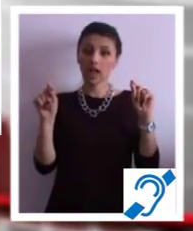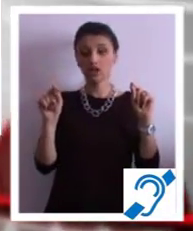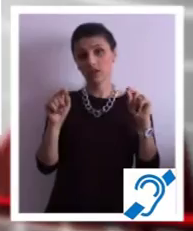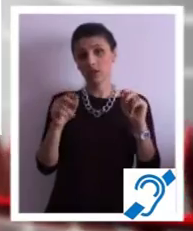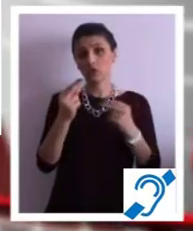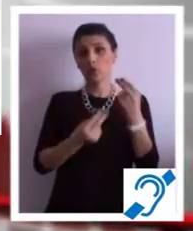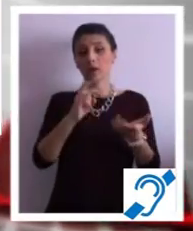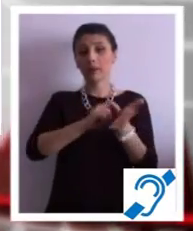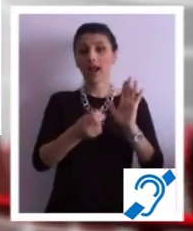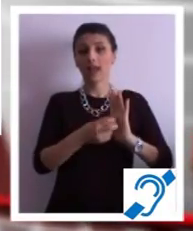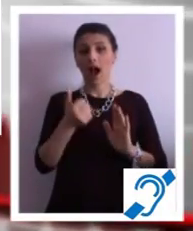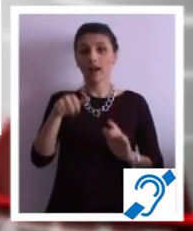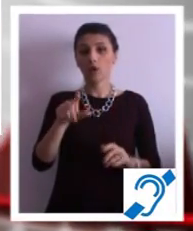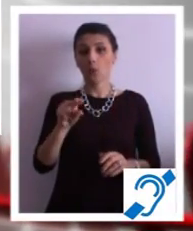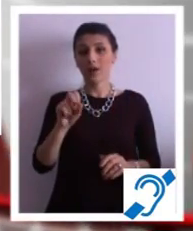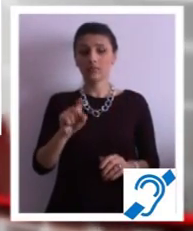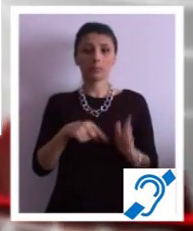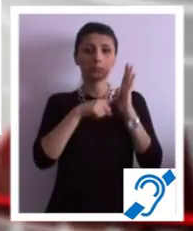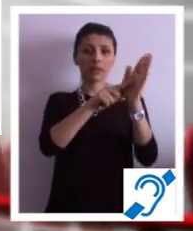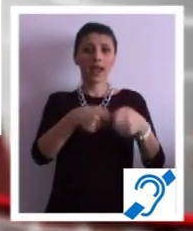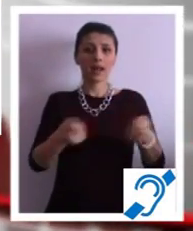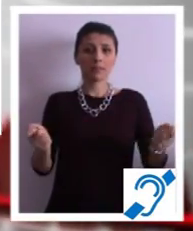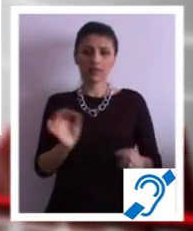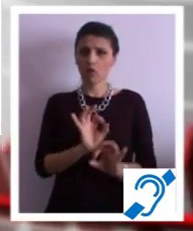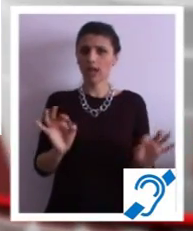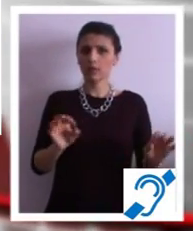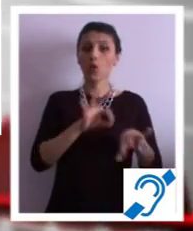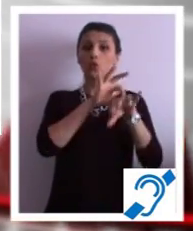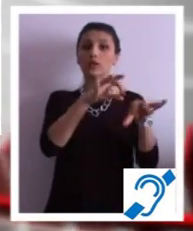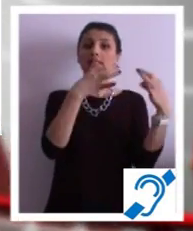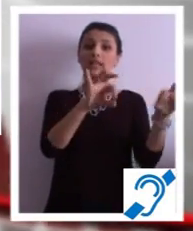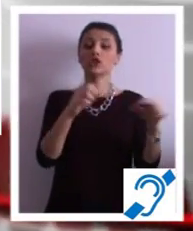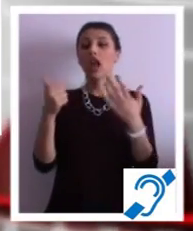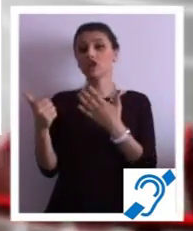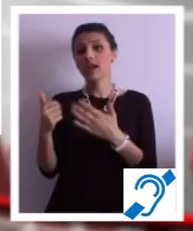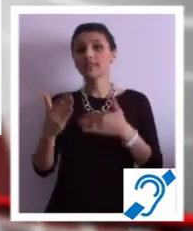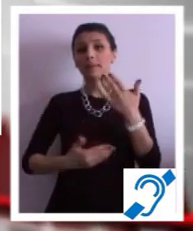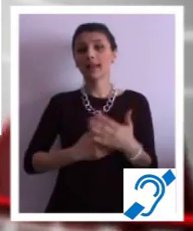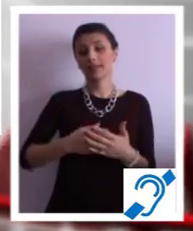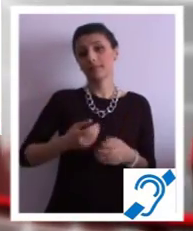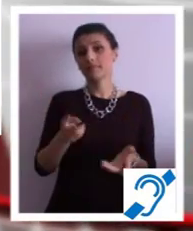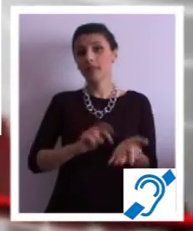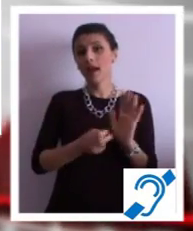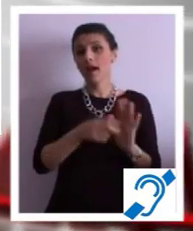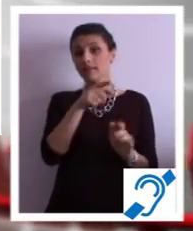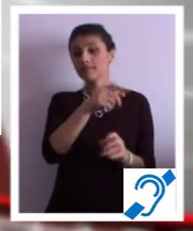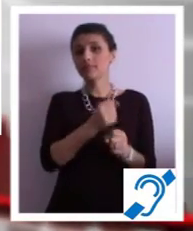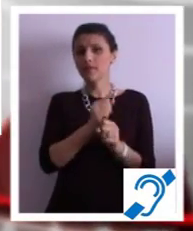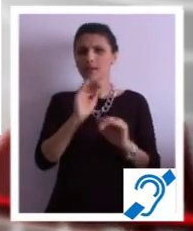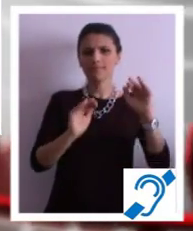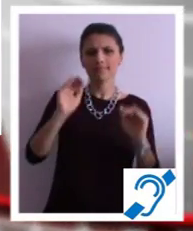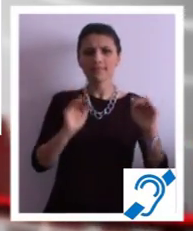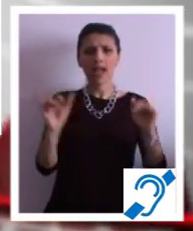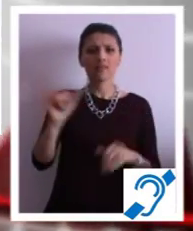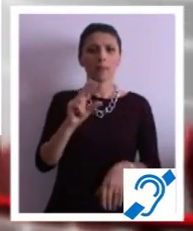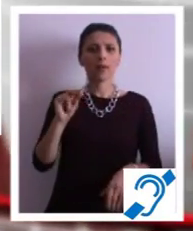Jucătoarele pregătite de Alin Oprescu au avut o primă repriză extrem de bună, conducând cu 10-6. În partea secundă, prahovencele s-au mobilizat ceva mai